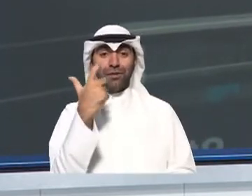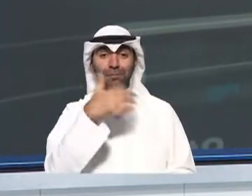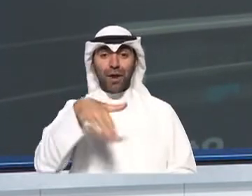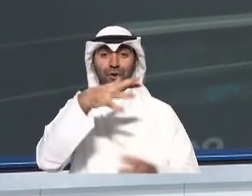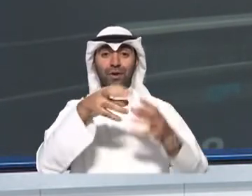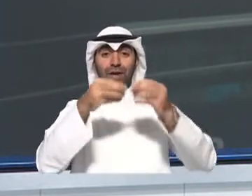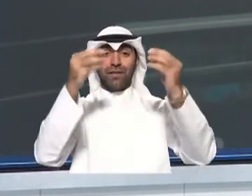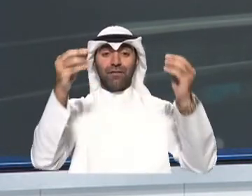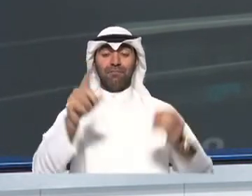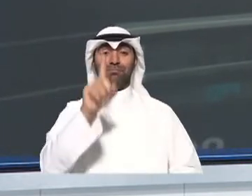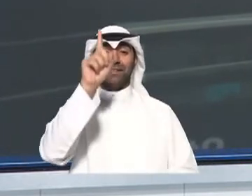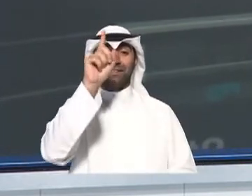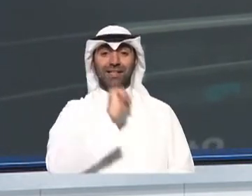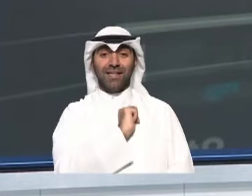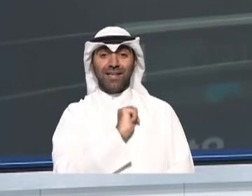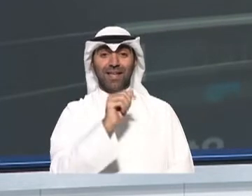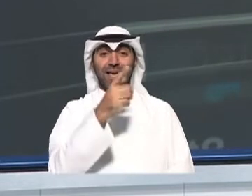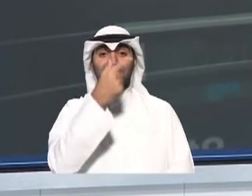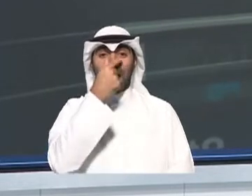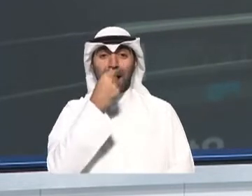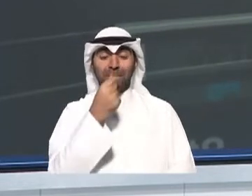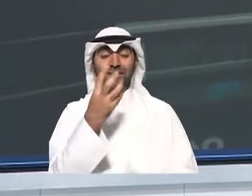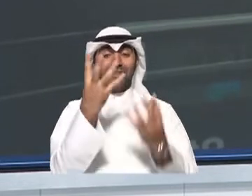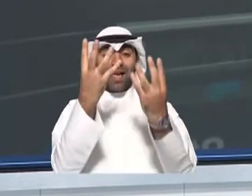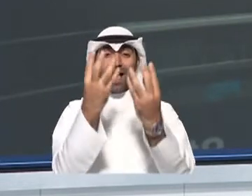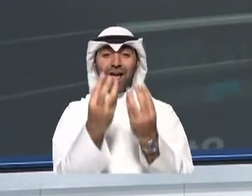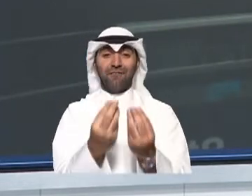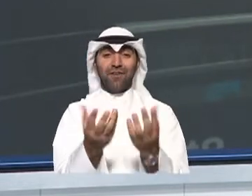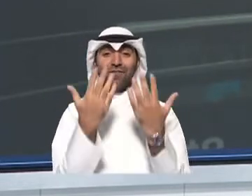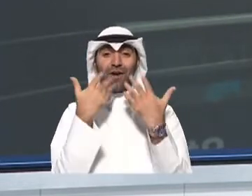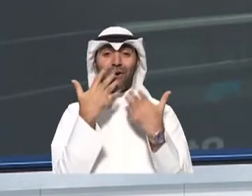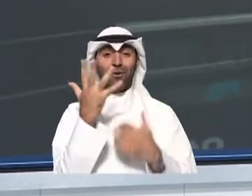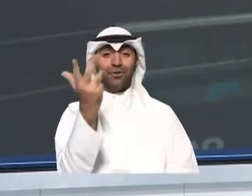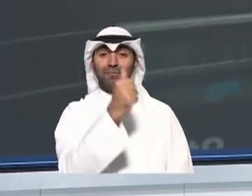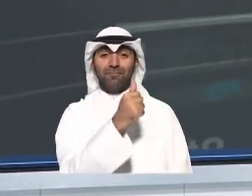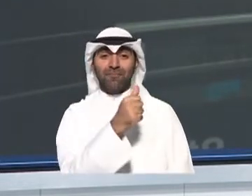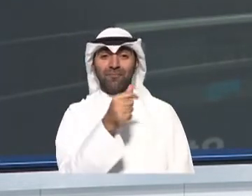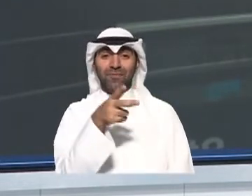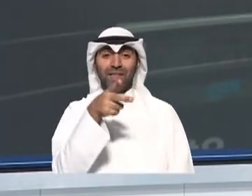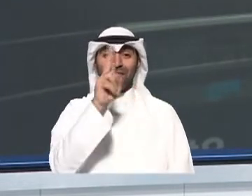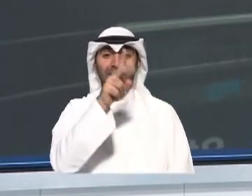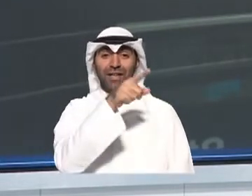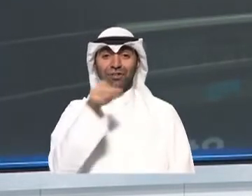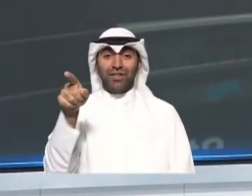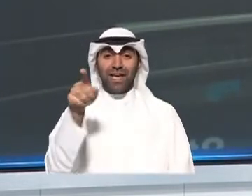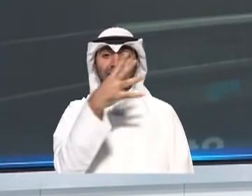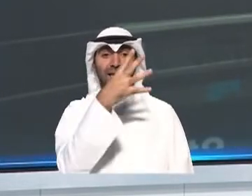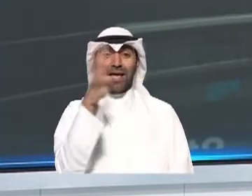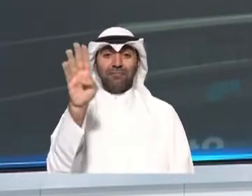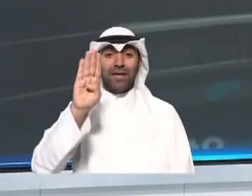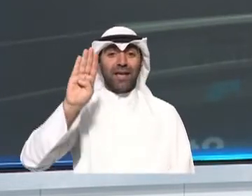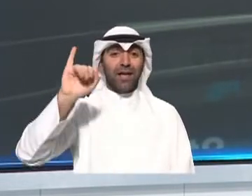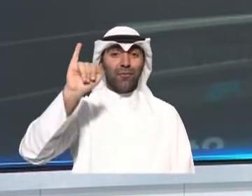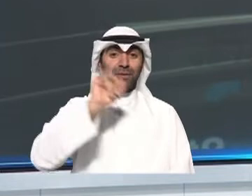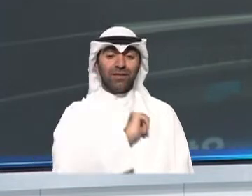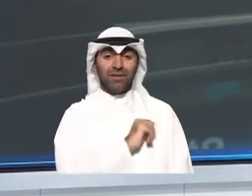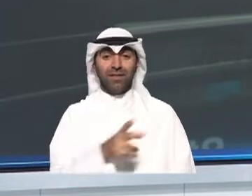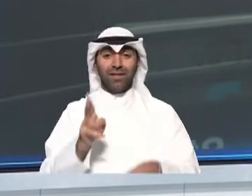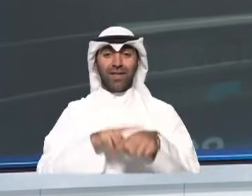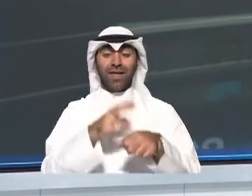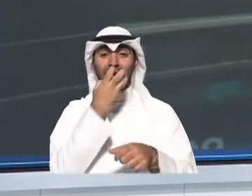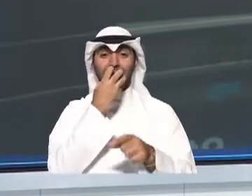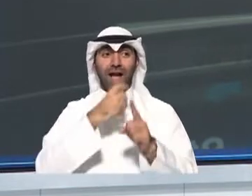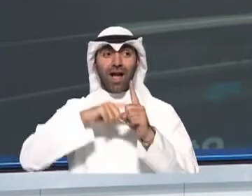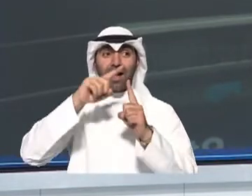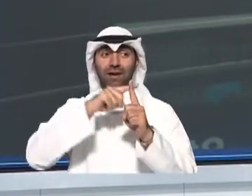الخميس 10 إلى 42 كيلومتر في الساعة، ومتوقع أيضا تصل العظمى إلى 6 و40، أما الصغرى المتوقعة 30 درجة